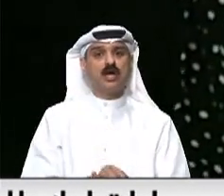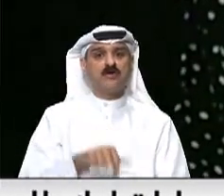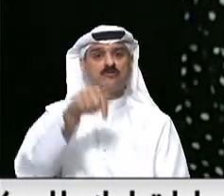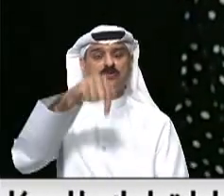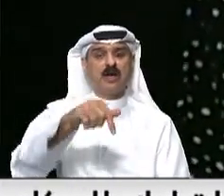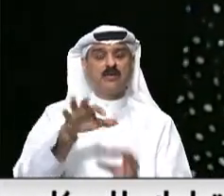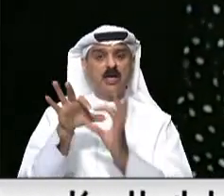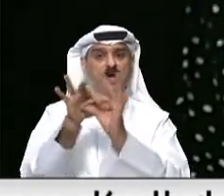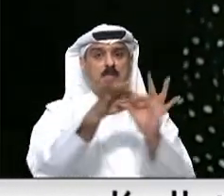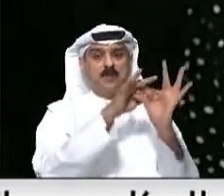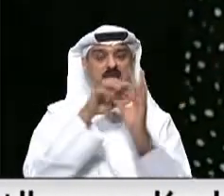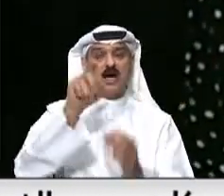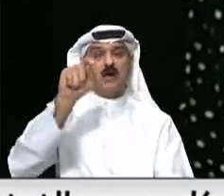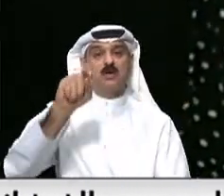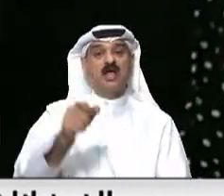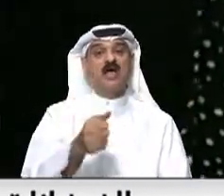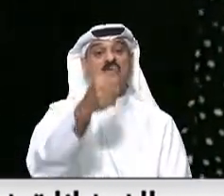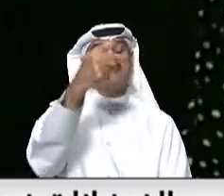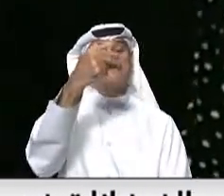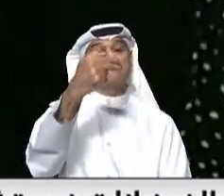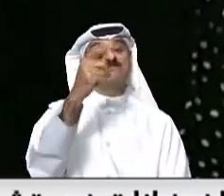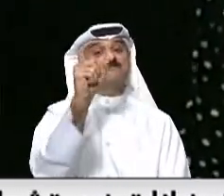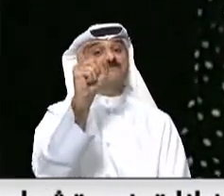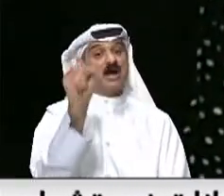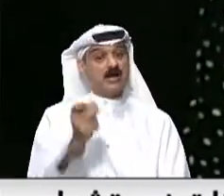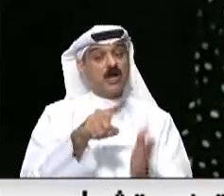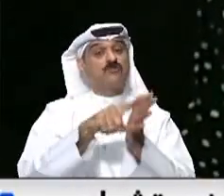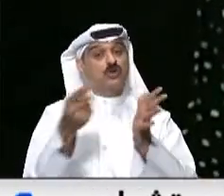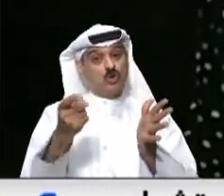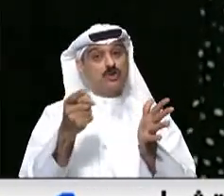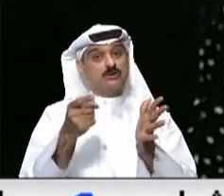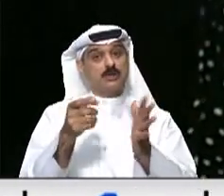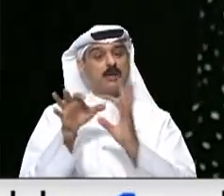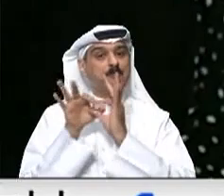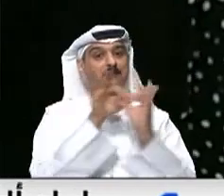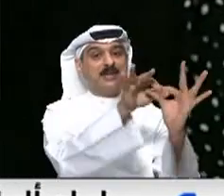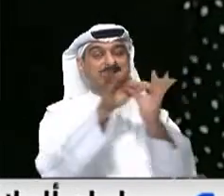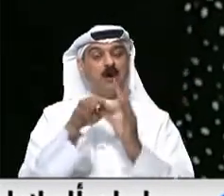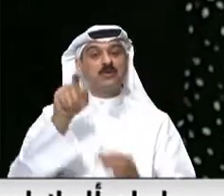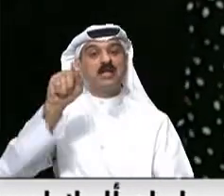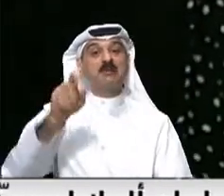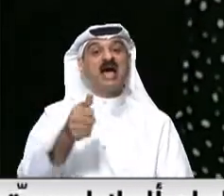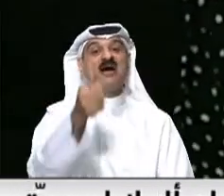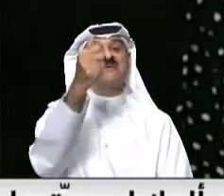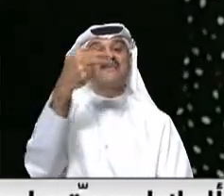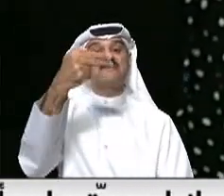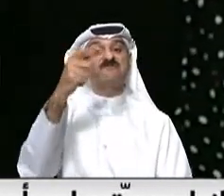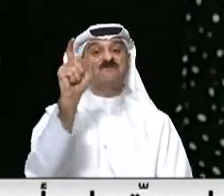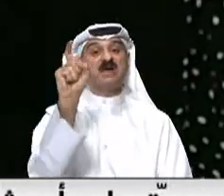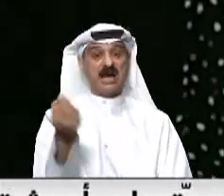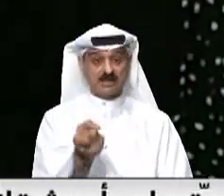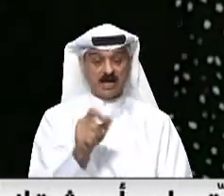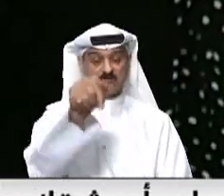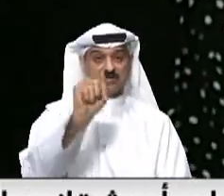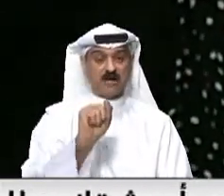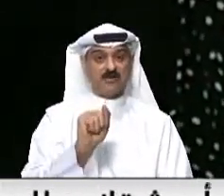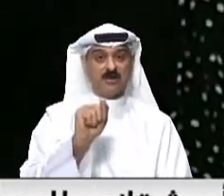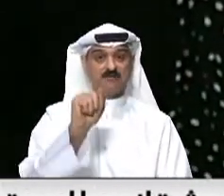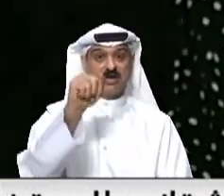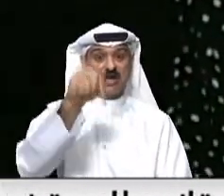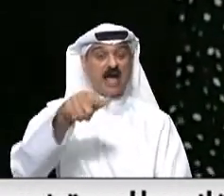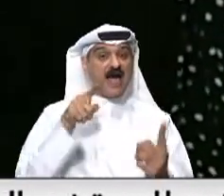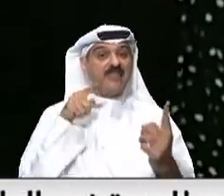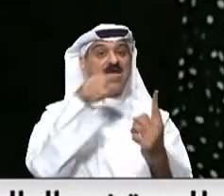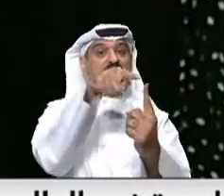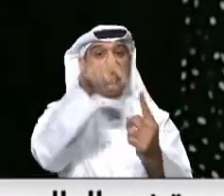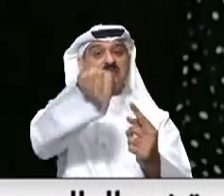بالتعاون مع فاغنر على مدينة باخموت، نعلم جميعا بأن يفغيني بريغوجين سحب قواته، وأعلن هذا في إحدى فيديوهاته